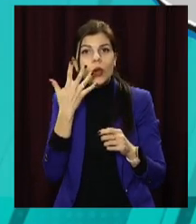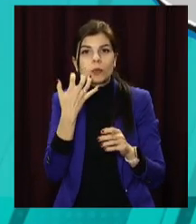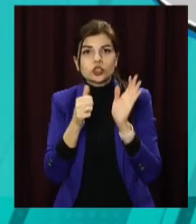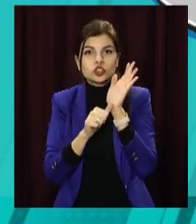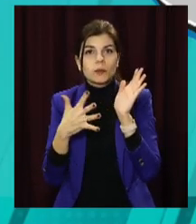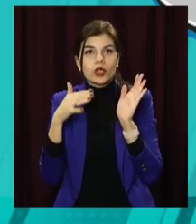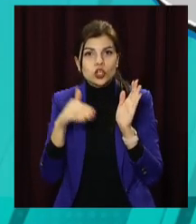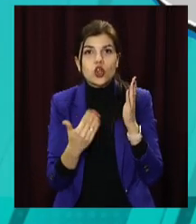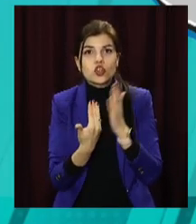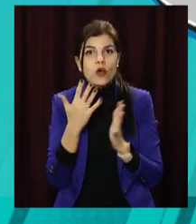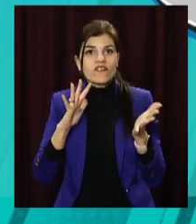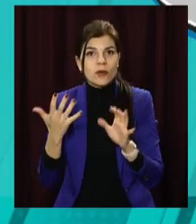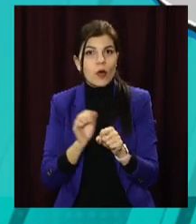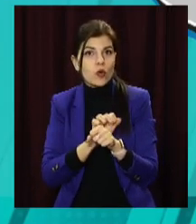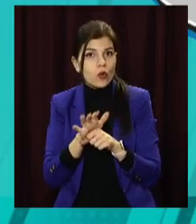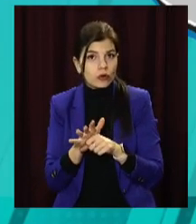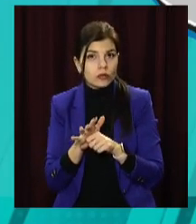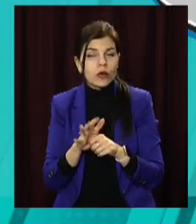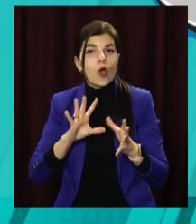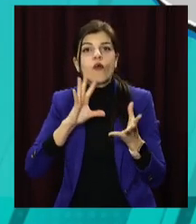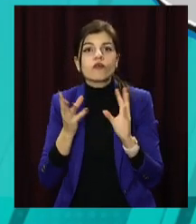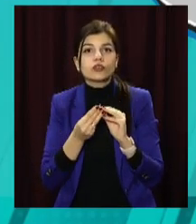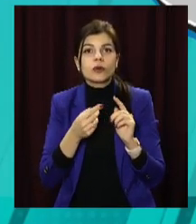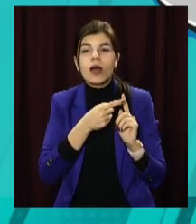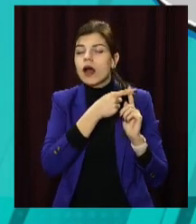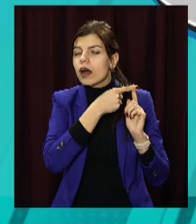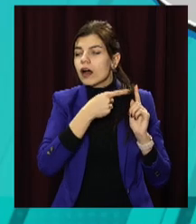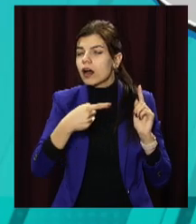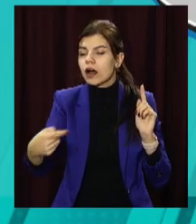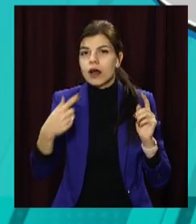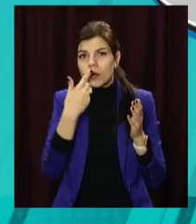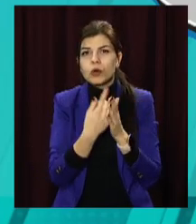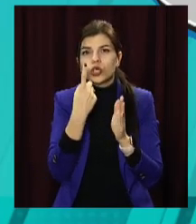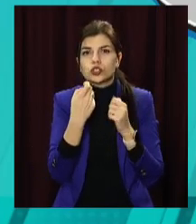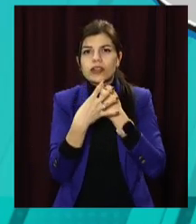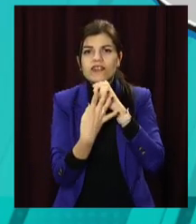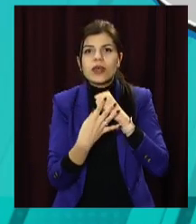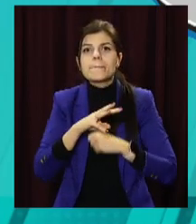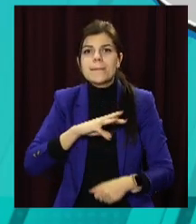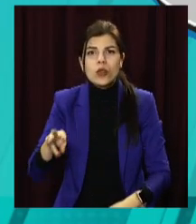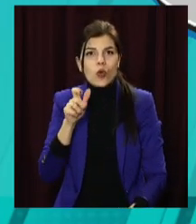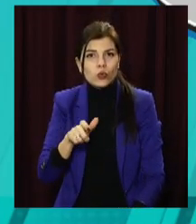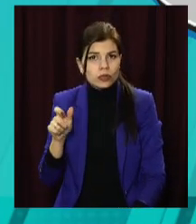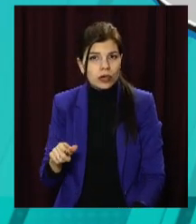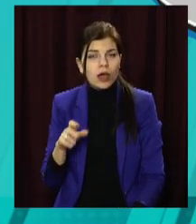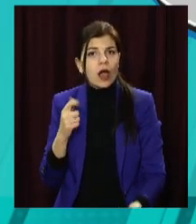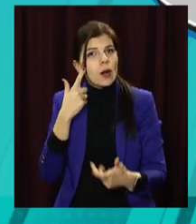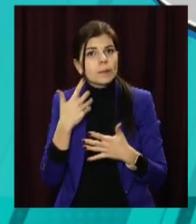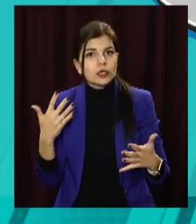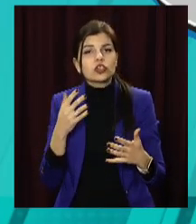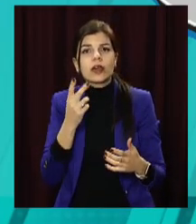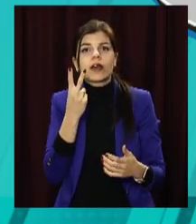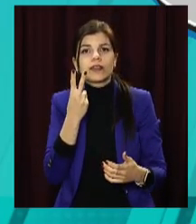565 тисяч нових випадків корони. Усього за період пандемії захворіли понад 119 мільйонів людей та більш ніж